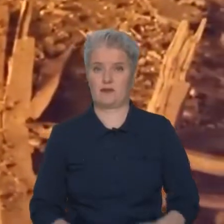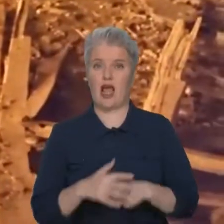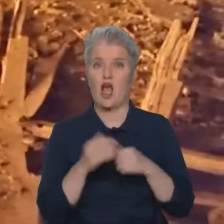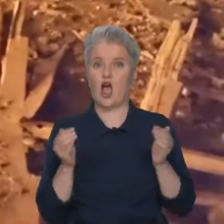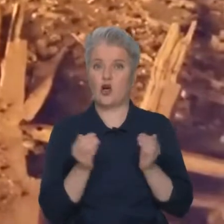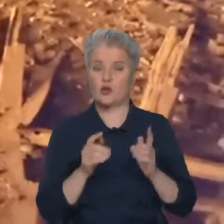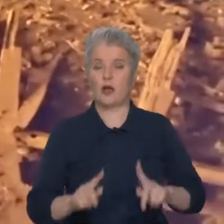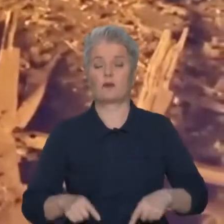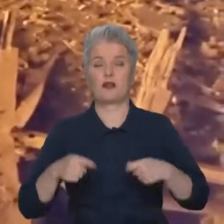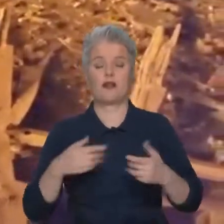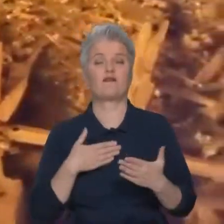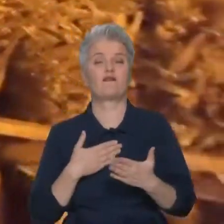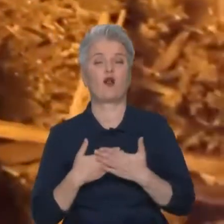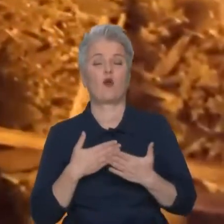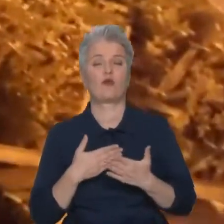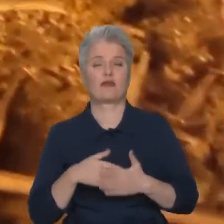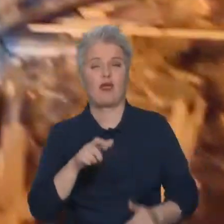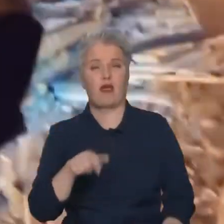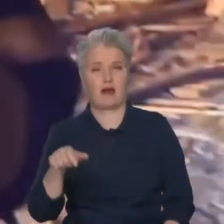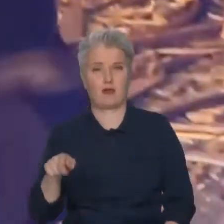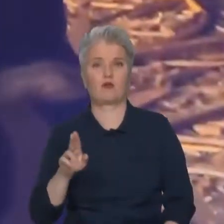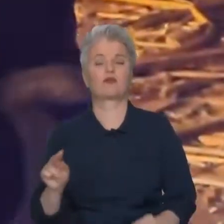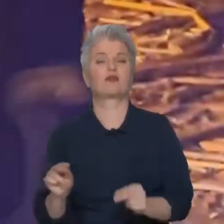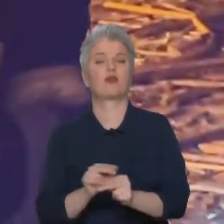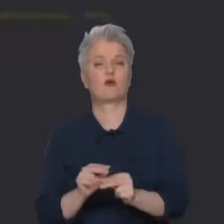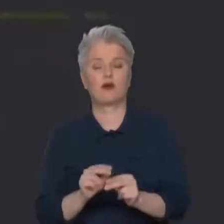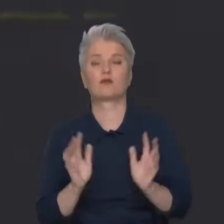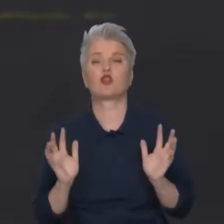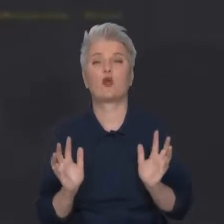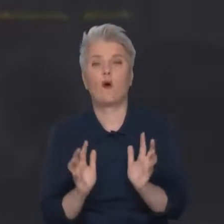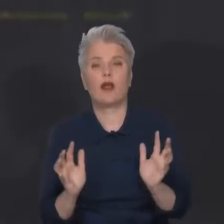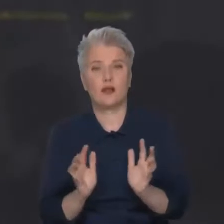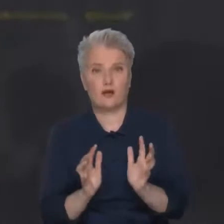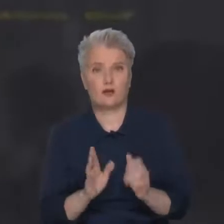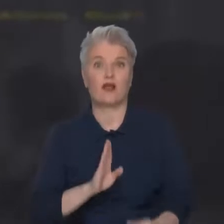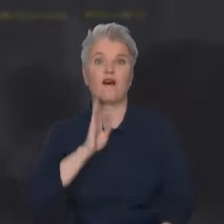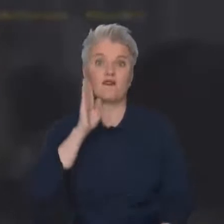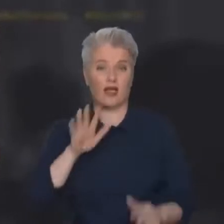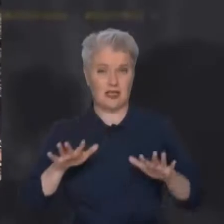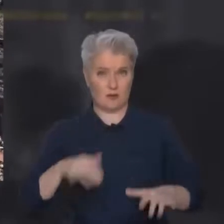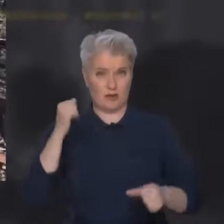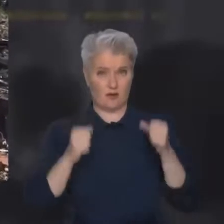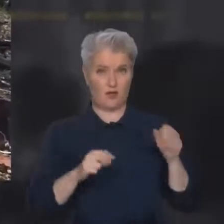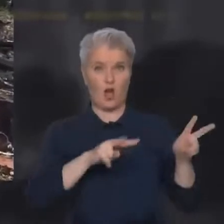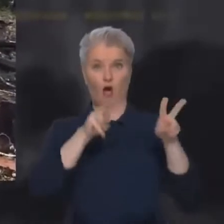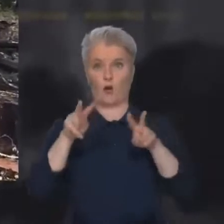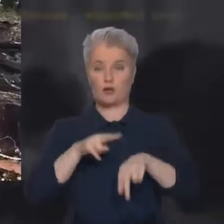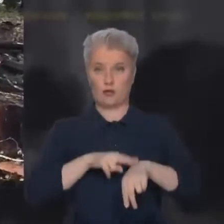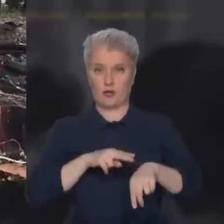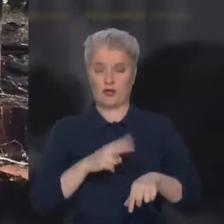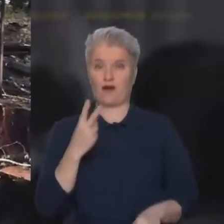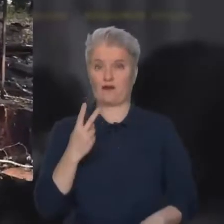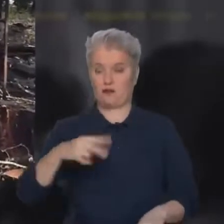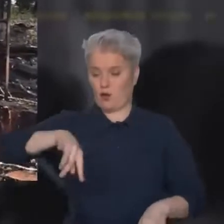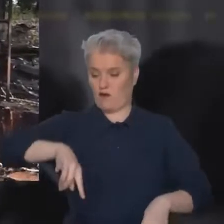Кошеня передали волонтерам, вони лікуватимуть і доглядатимуть його. Вранці місце влучання оглянули правоохоронці. У